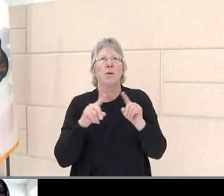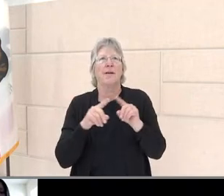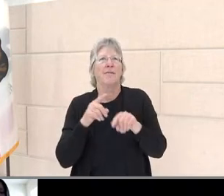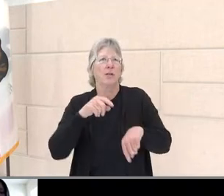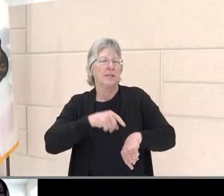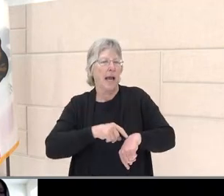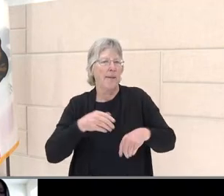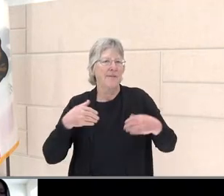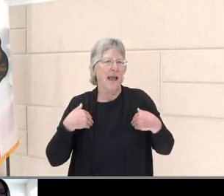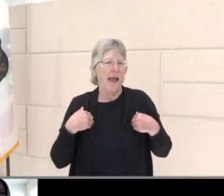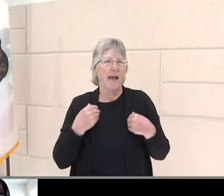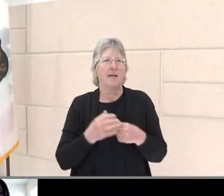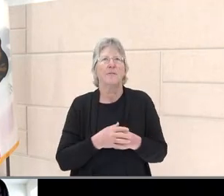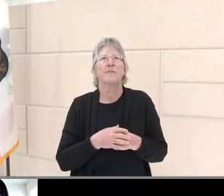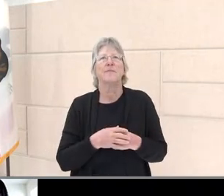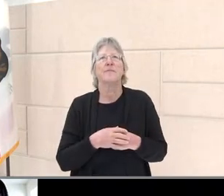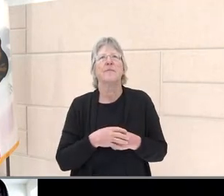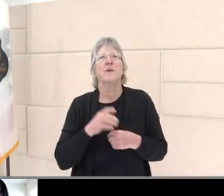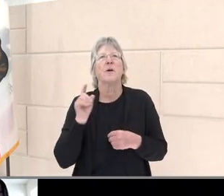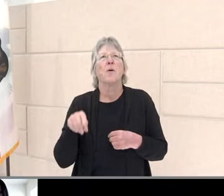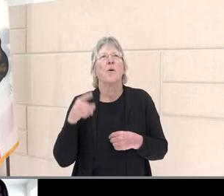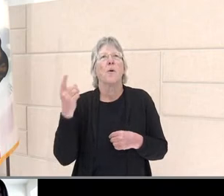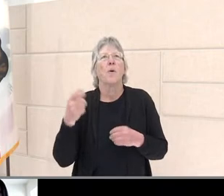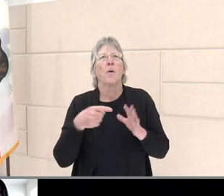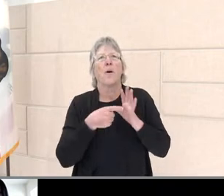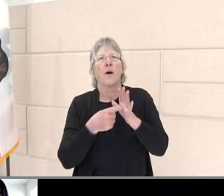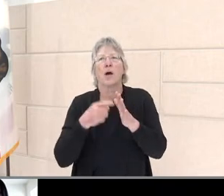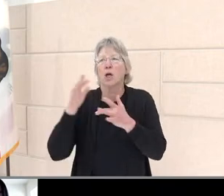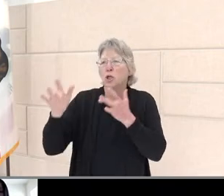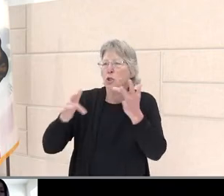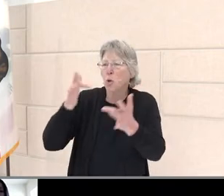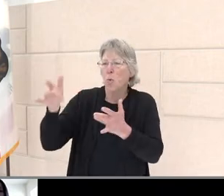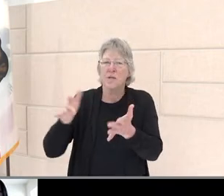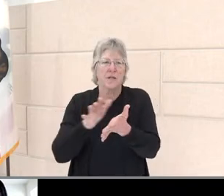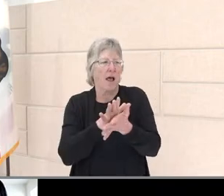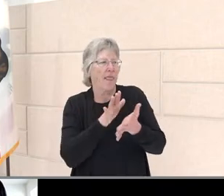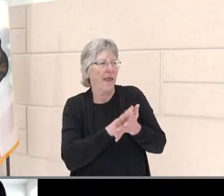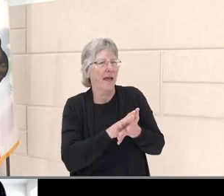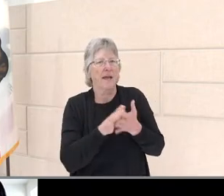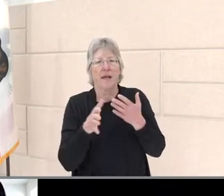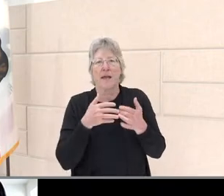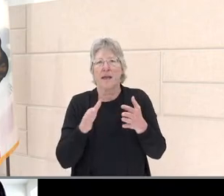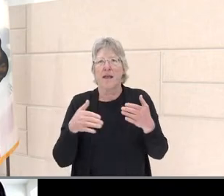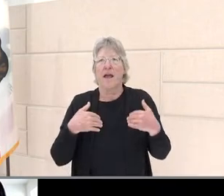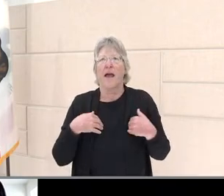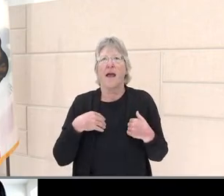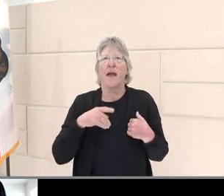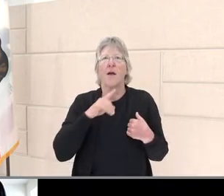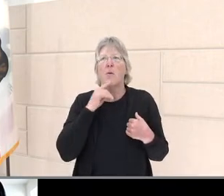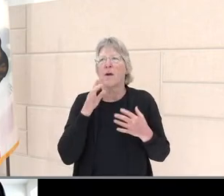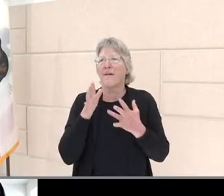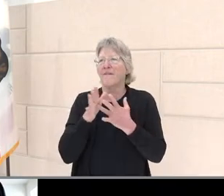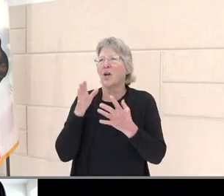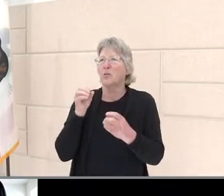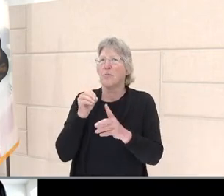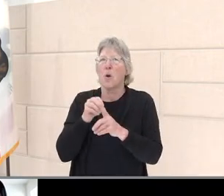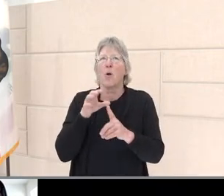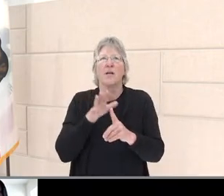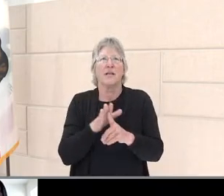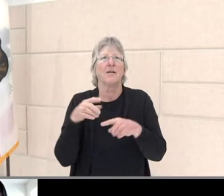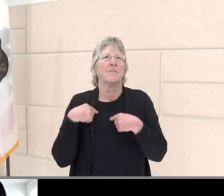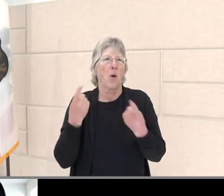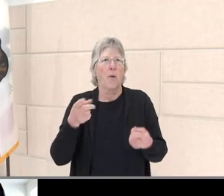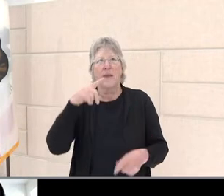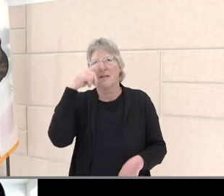គេ50ម្នាក់ទៅតាមក្រុមហ្នឹងបាទពីក្រុមមាន50នាក់ដើម្បីឲ្យដើរជុំវិញដើរ